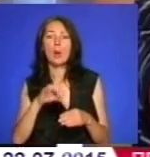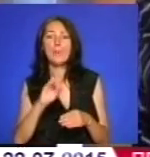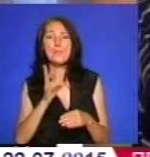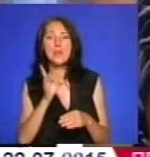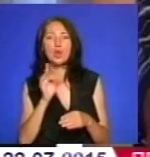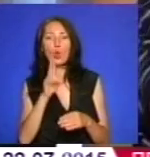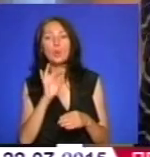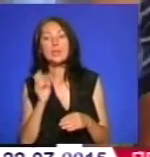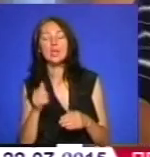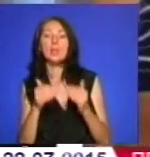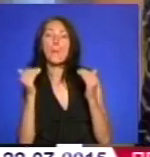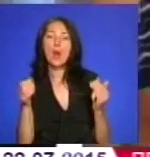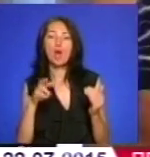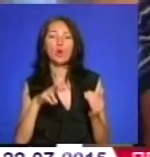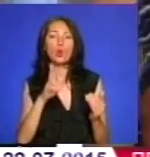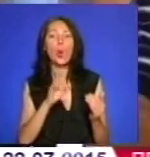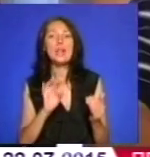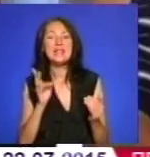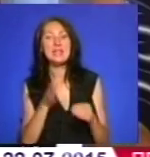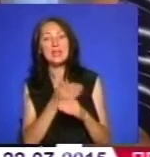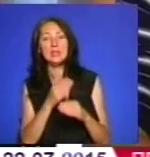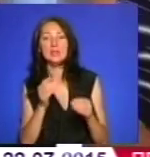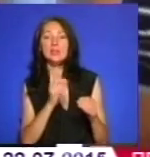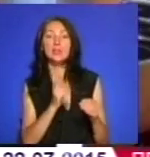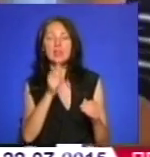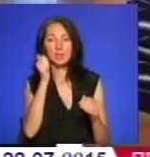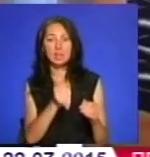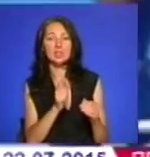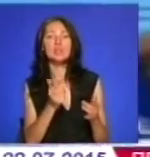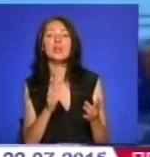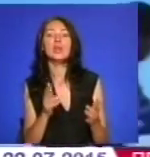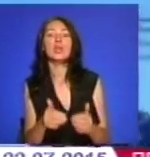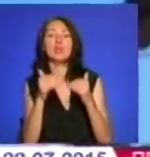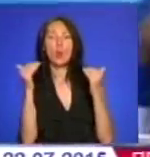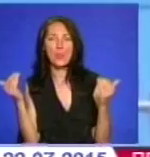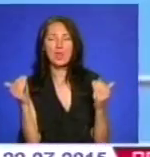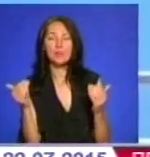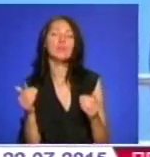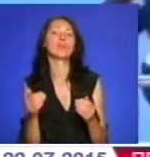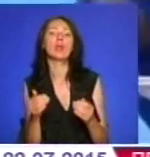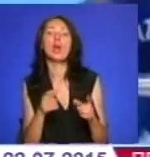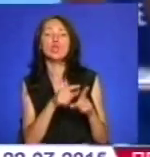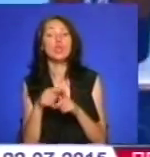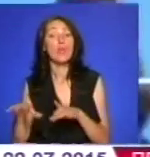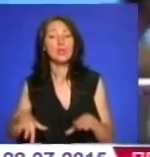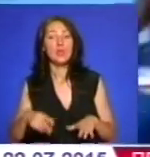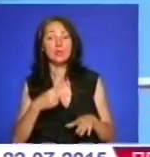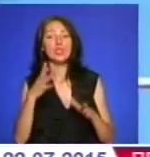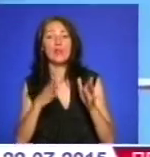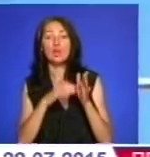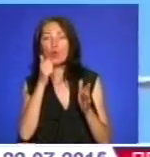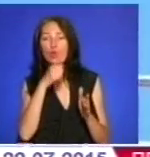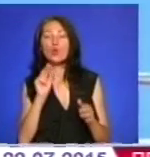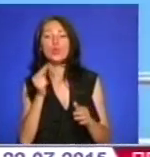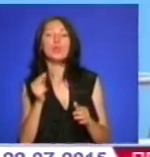потім макроцикл і на які неділі, де що ми даємо, в якому об'ємі. За словами тренера, з 2009 року з